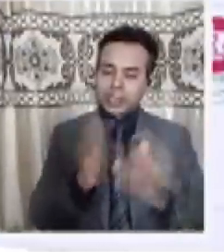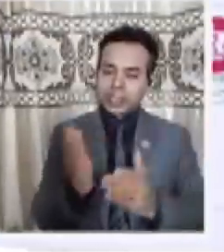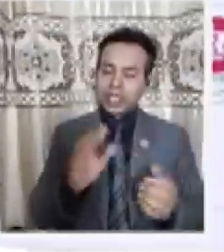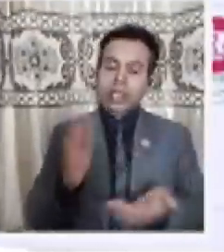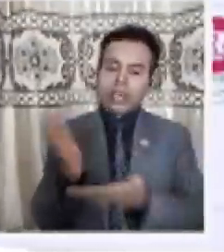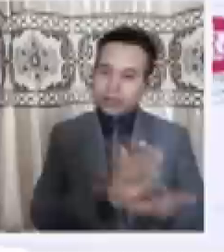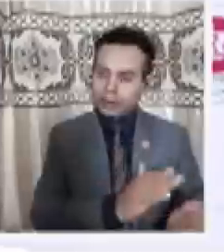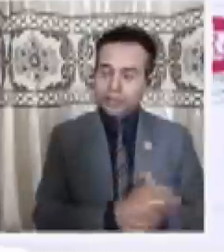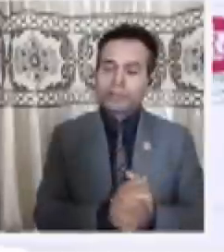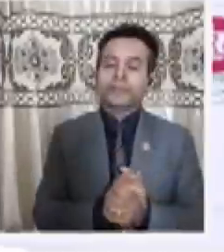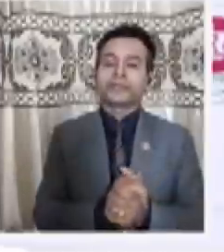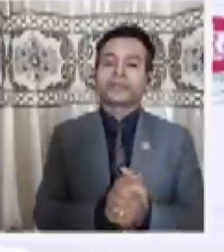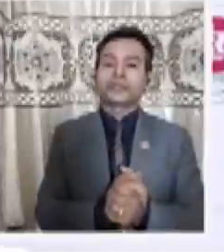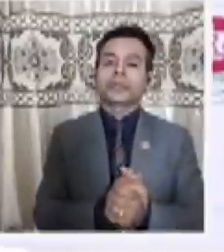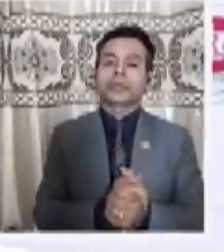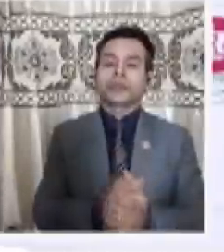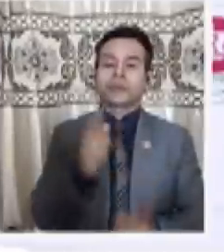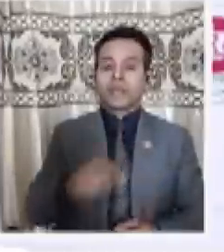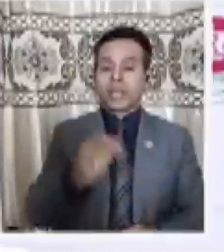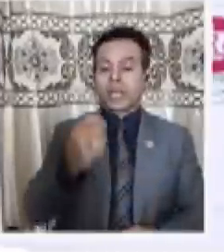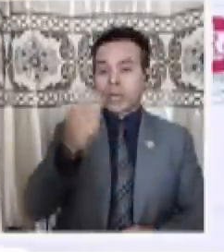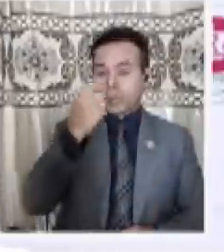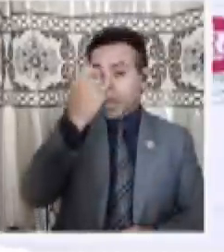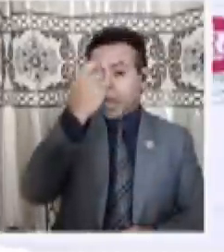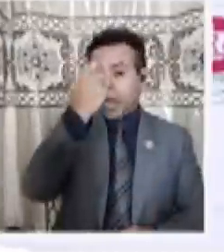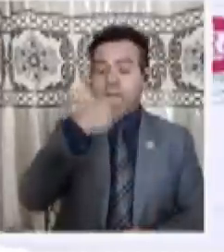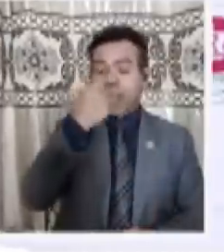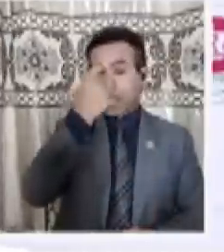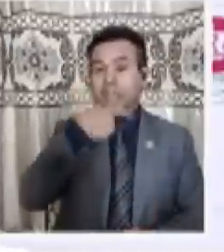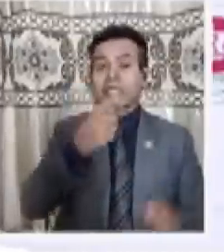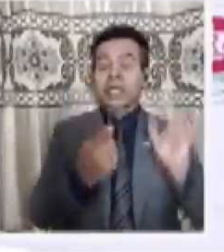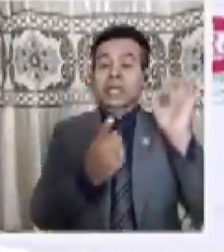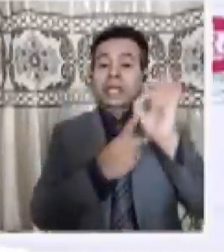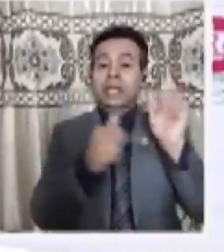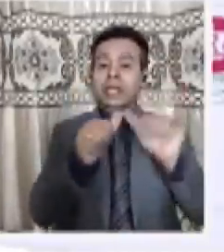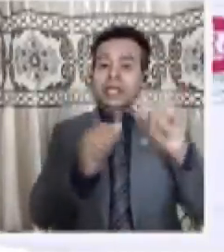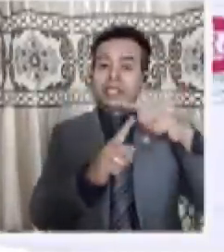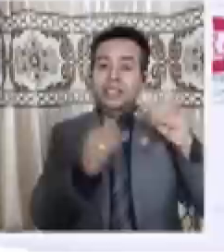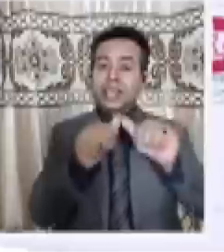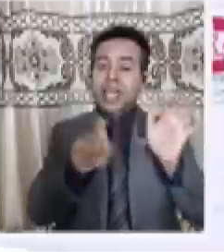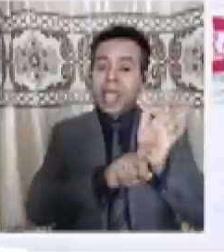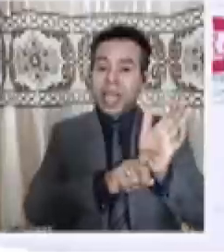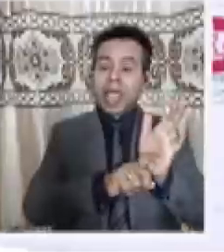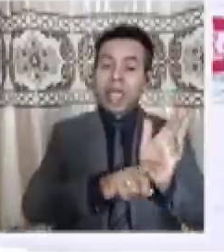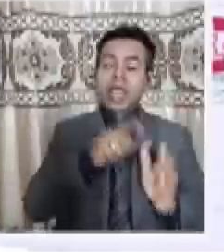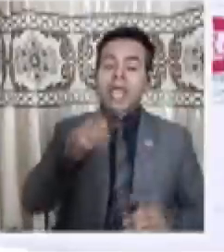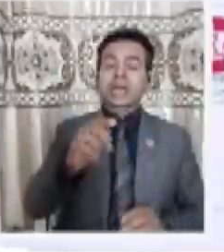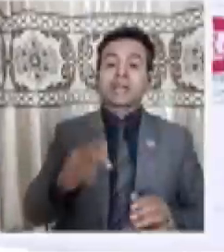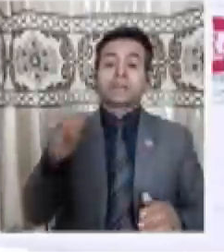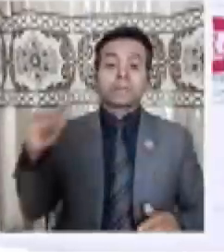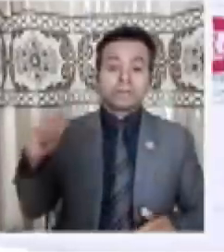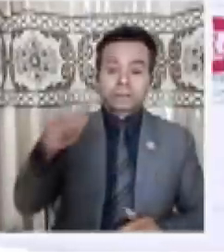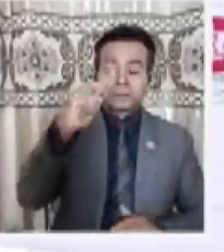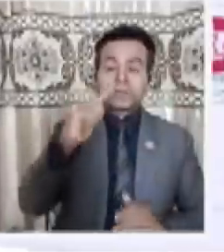যেটি শুধুমাত্র কাতার ভিসা অ্যাপ্লিকেন্টদের জন্য এই ডায়াগনস্টিক সেন্টারটি পরীক্ষা চালাবে, তবে তারা